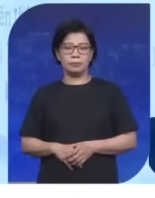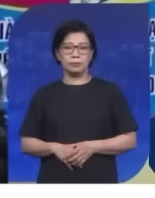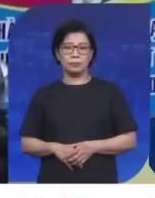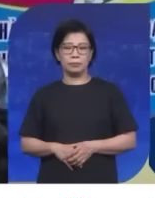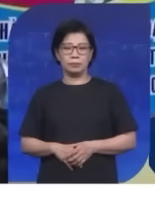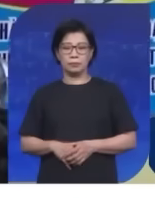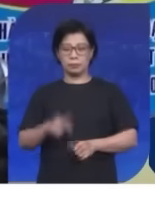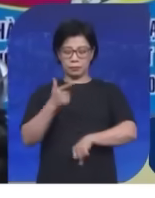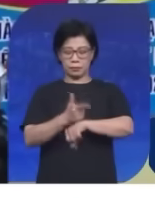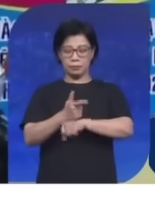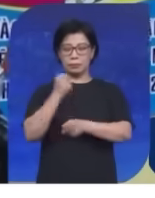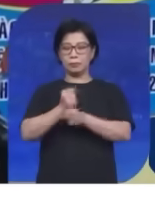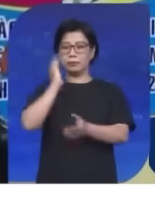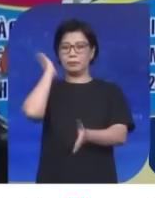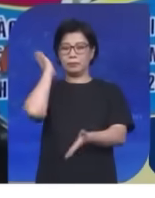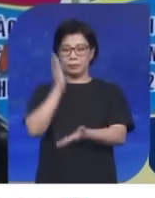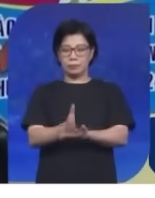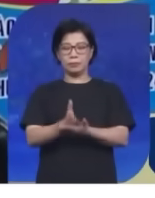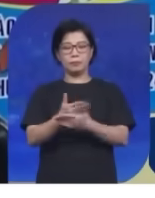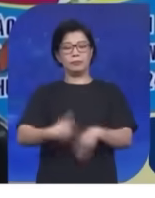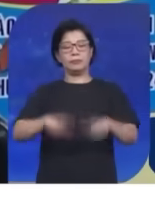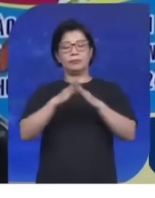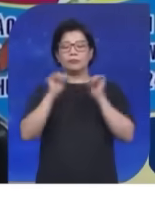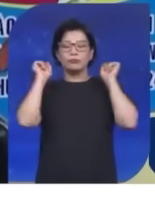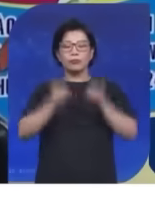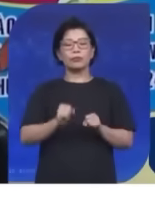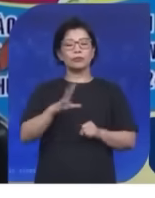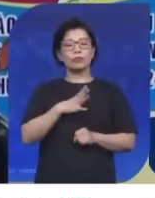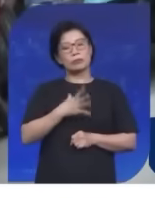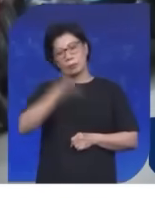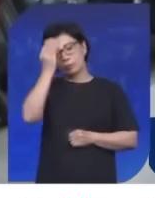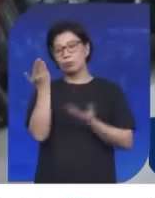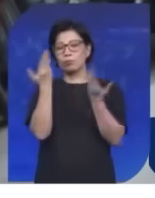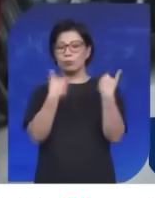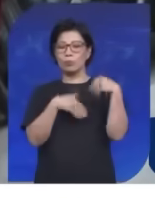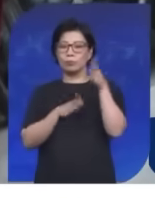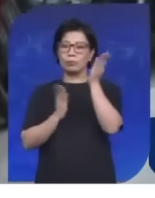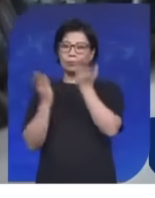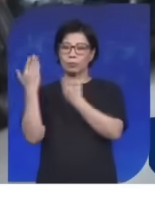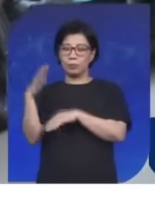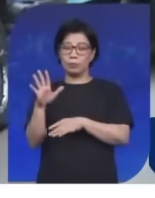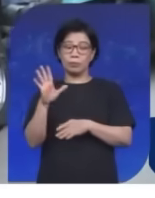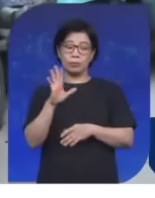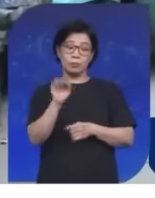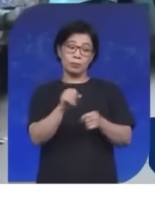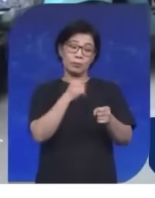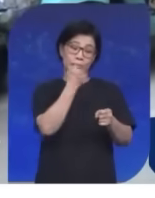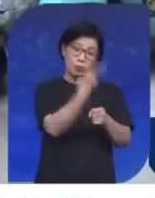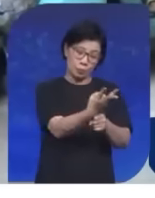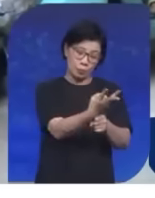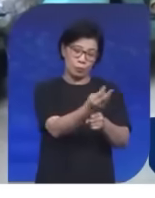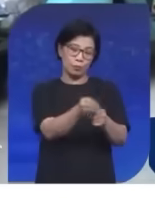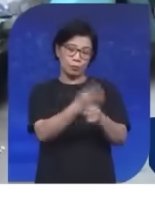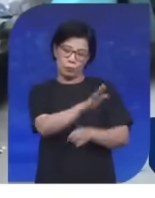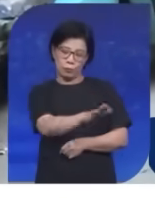Vừa hết giờ làm việc, chị Phương Thanh vội vã về nhà để kịp đưa con gái đi học búa. Từ khi bé mới 3-4 tuổi, hai vợ chồng chị đã có kế hoạch